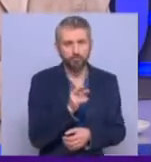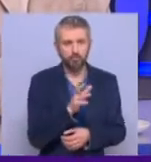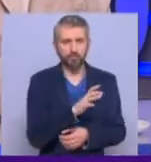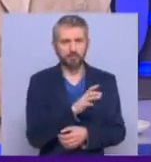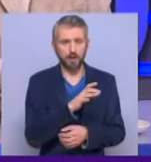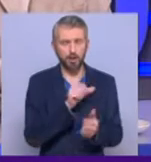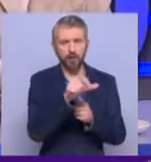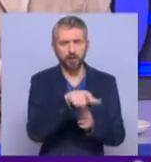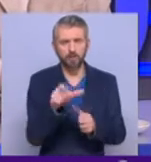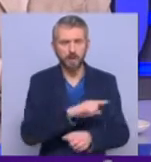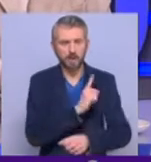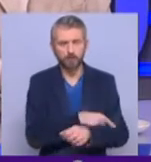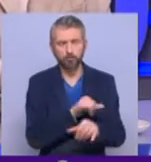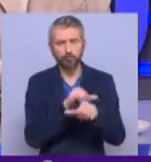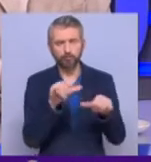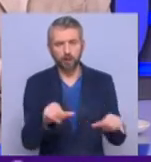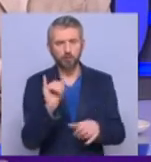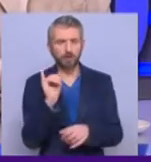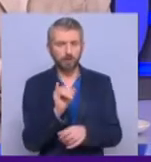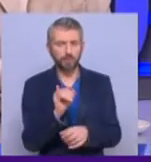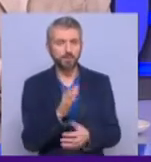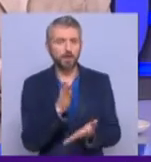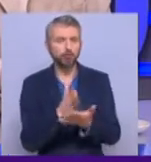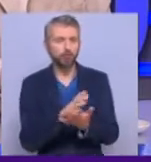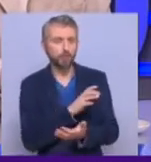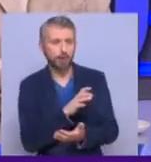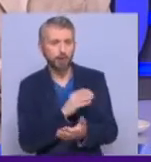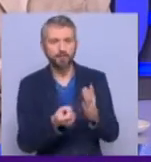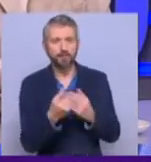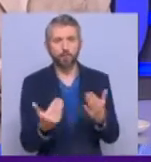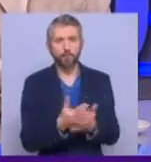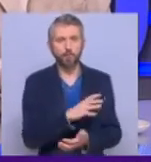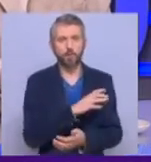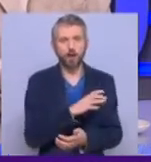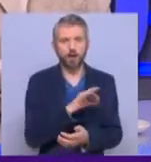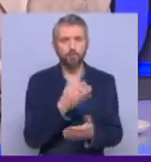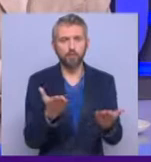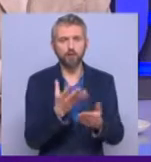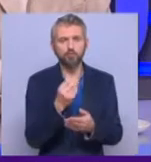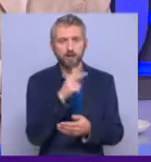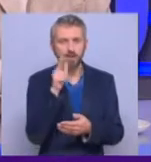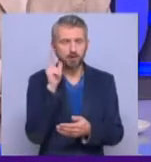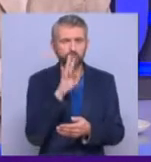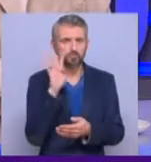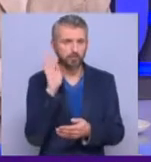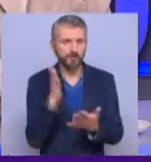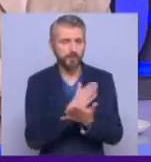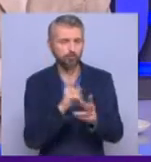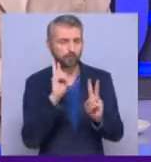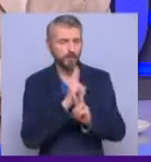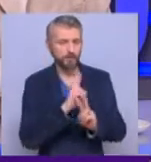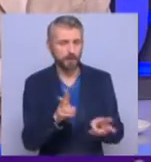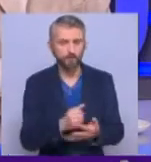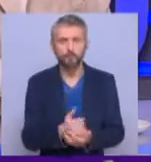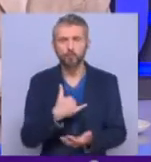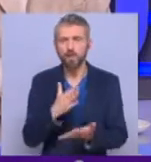осіб дуже різко зростають. І існуючих олігархів, і з'являються ще й нові олігархи, про які ще там 3-4 роки взагалі ніхто не знав. В